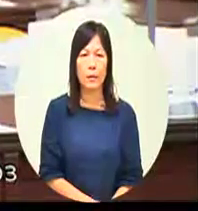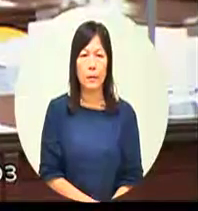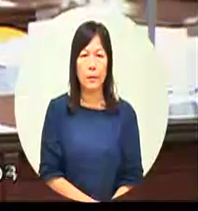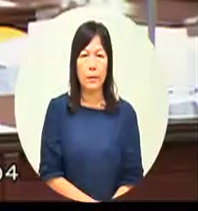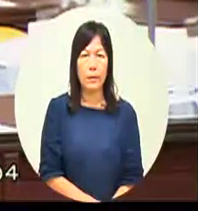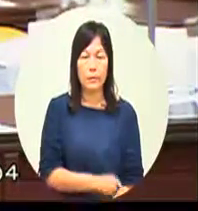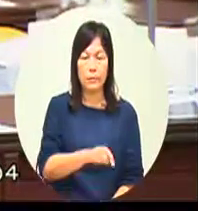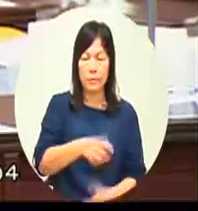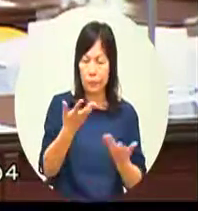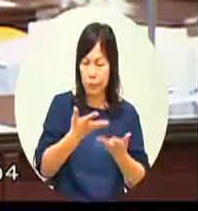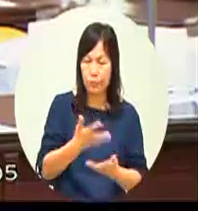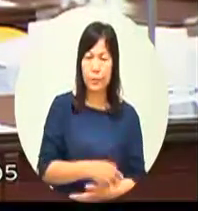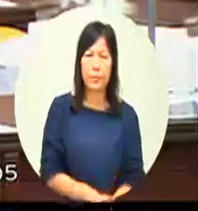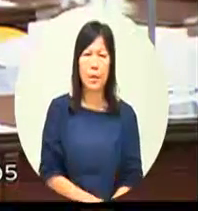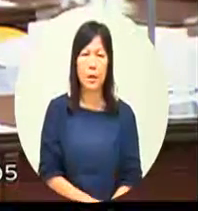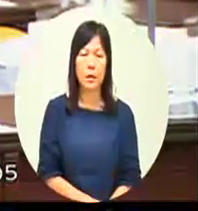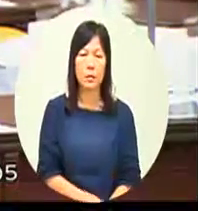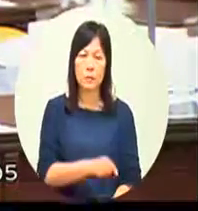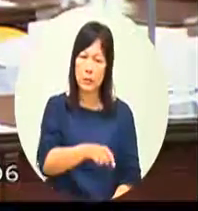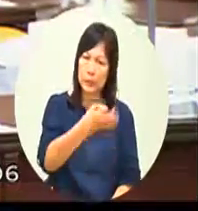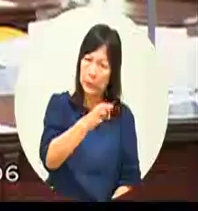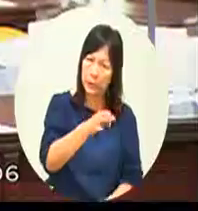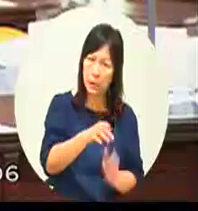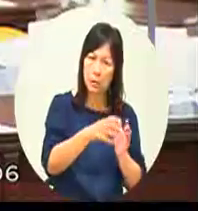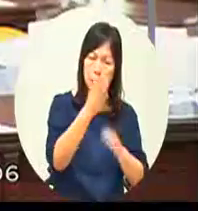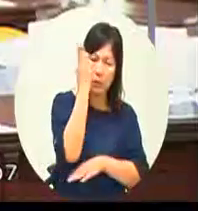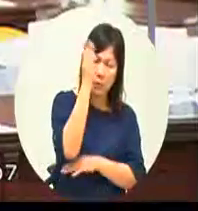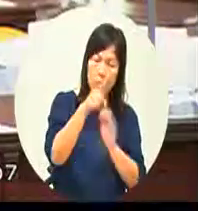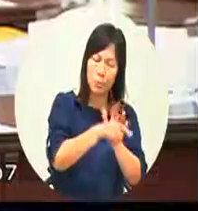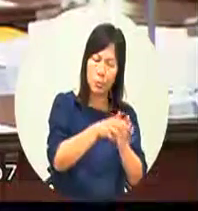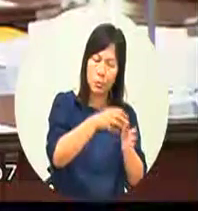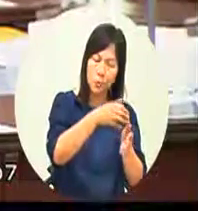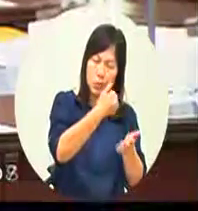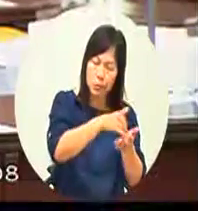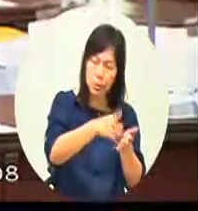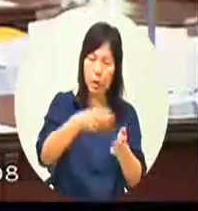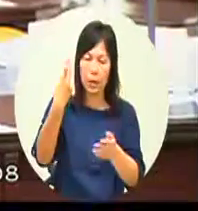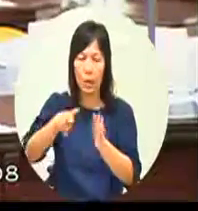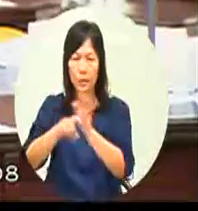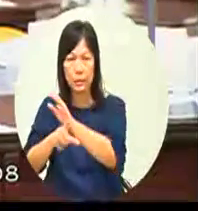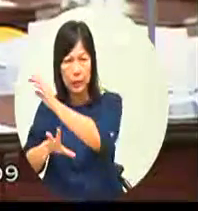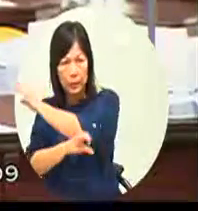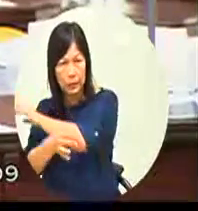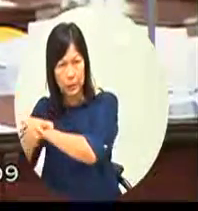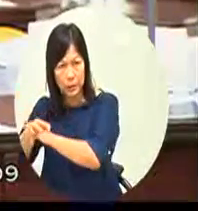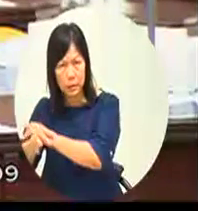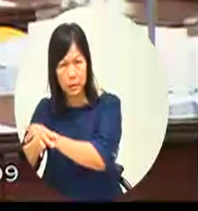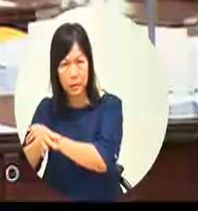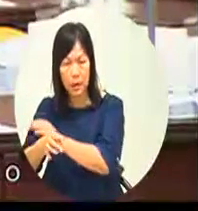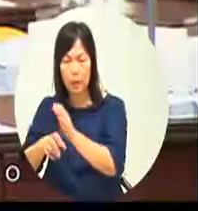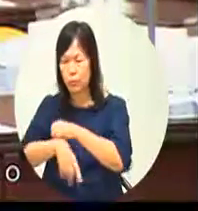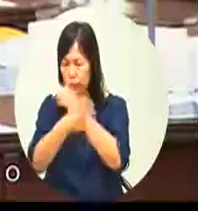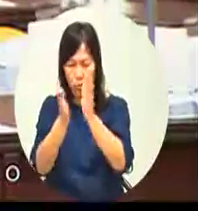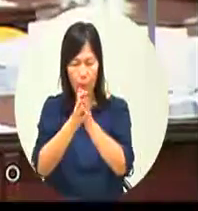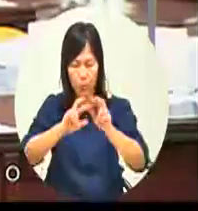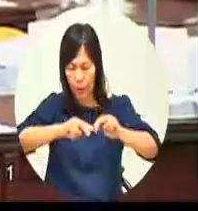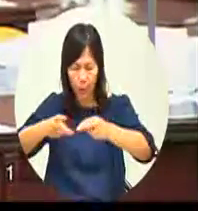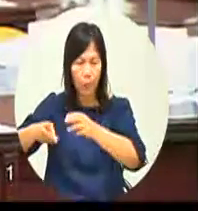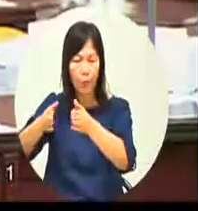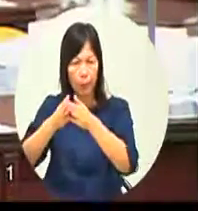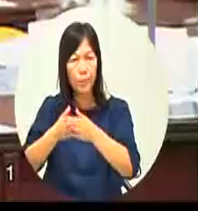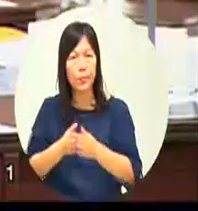这个问题对不对？是用经费，偏是到经费，还是要用基金来部分的费用来做全面的征收？吼、哦、